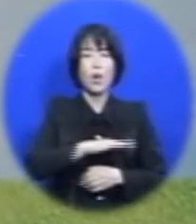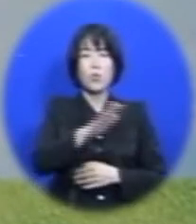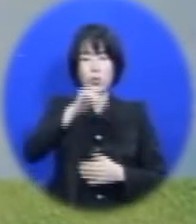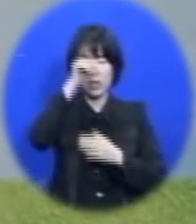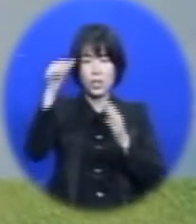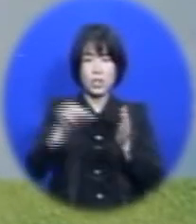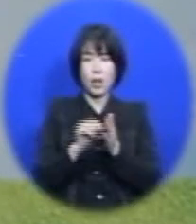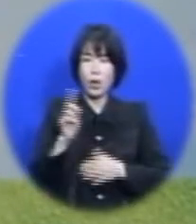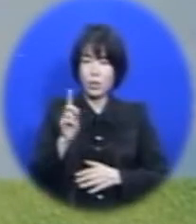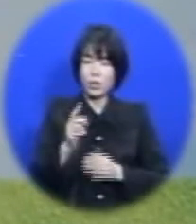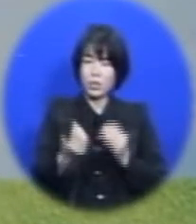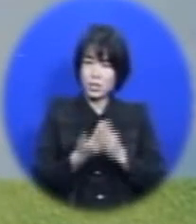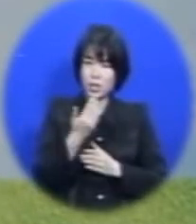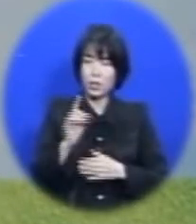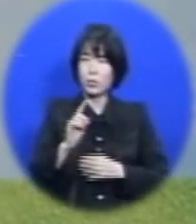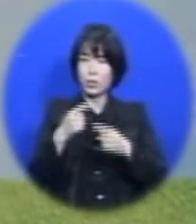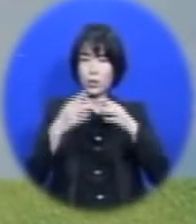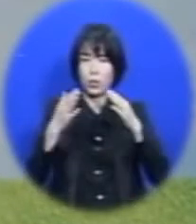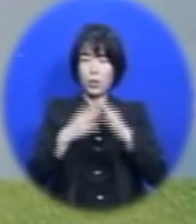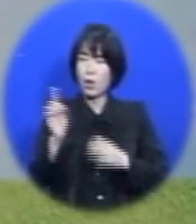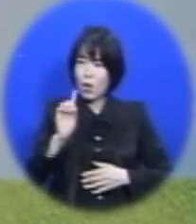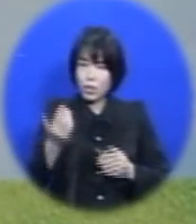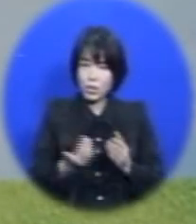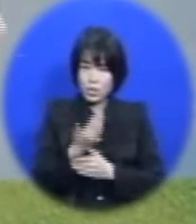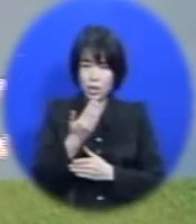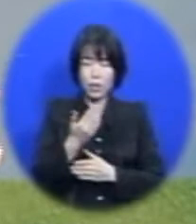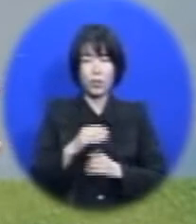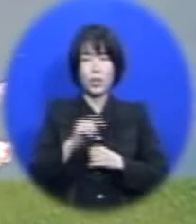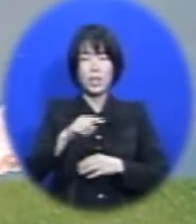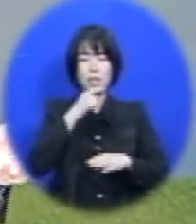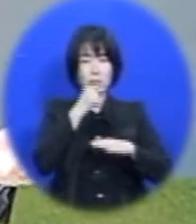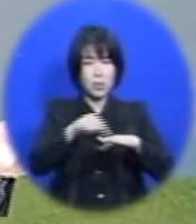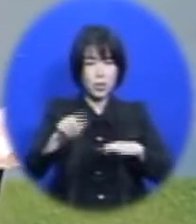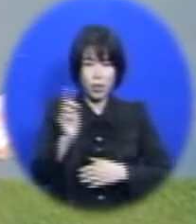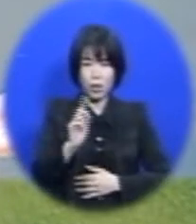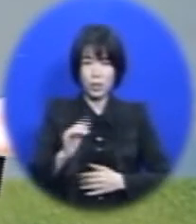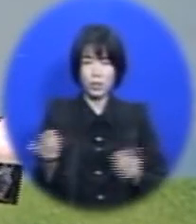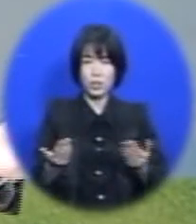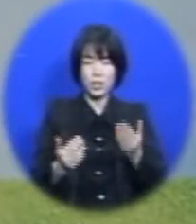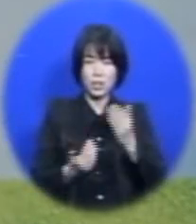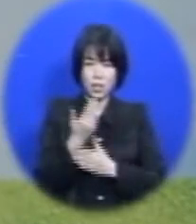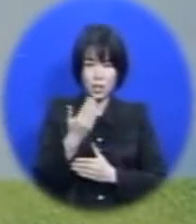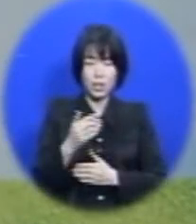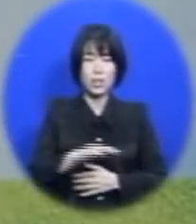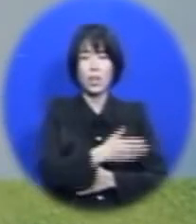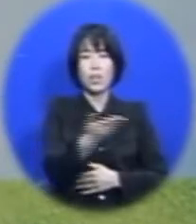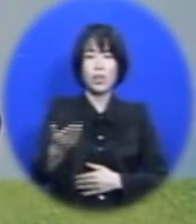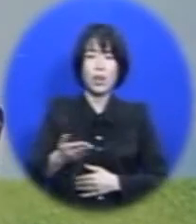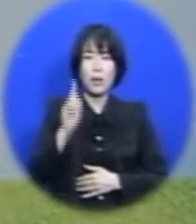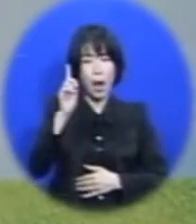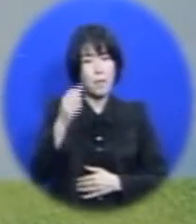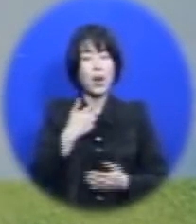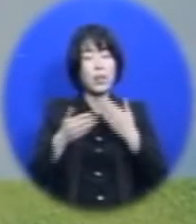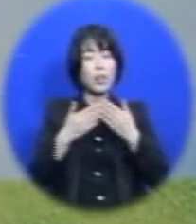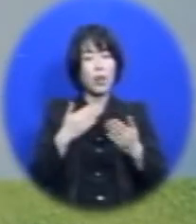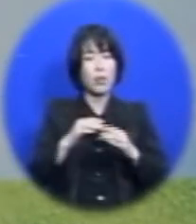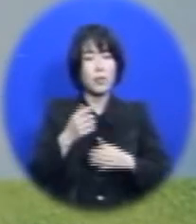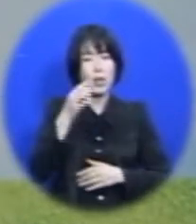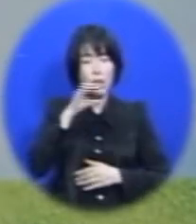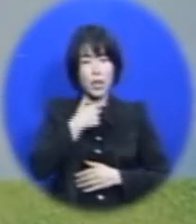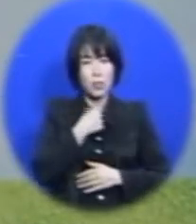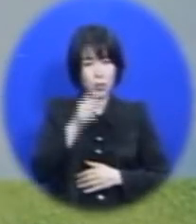어떤 일이 벌어지며, 우리 교회는 어떤 일이 벌어지며, 이 민족에는 어떤 일이 벌어지는지 여러분 한번 경험해보고 싶지 않으세요?